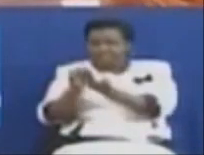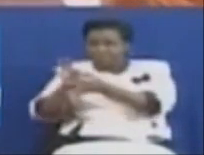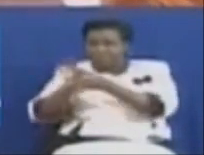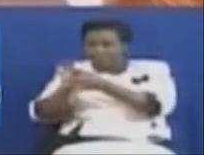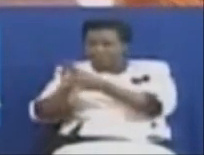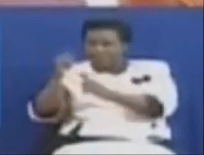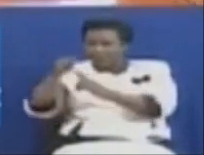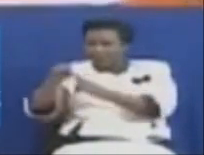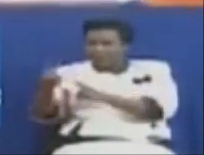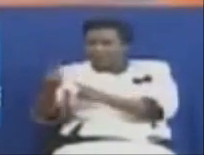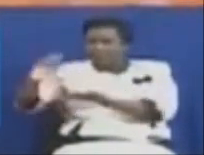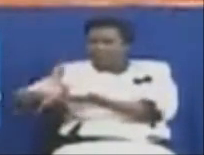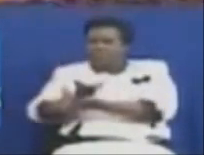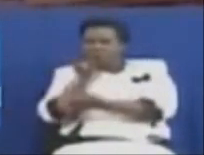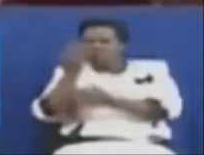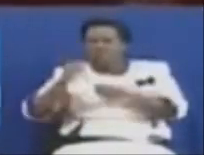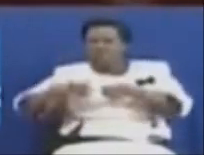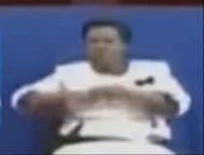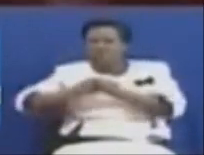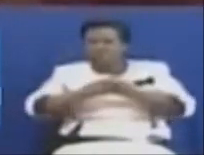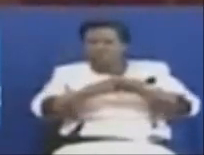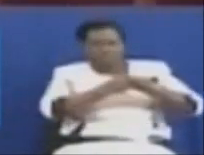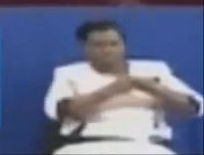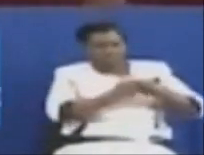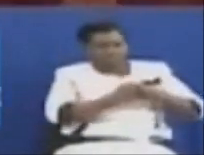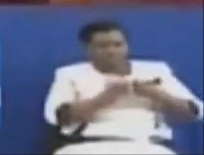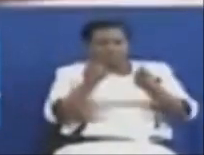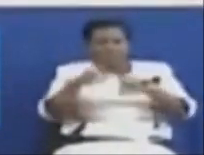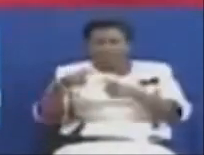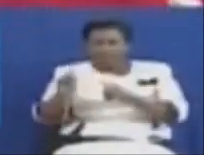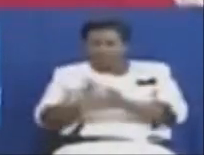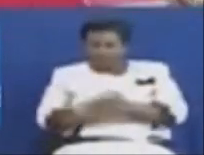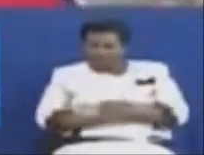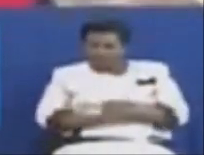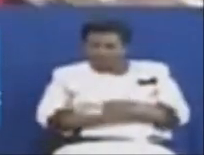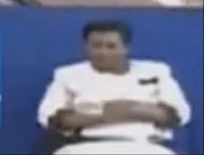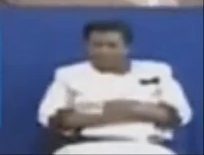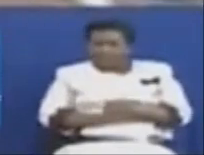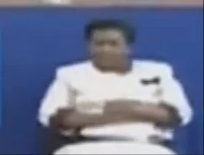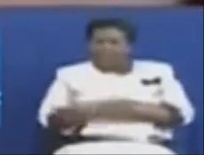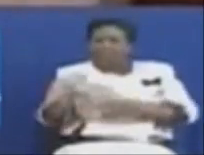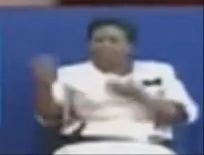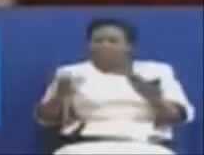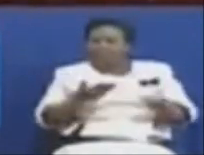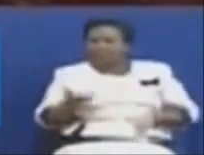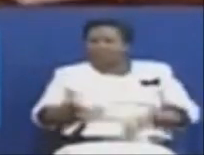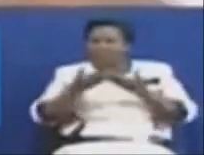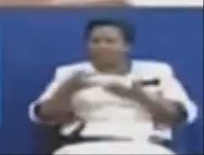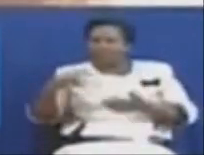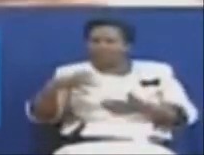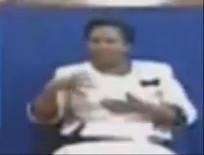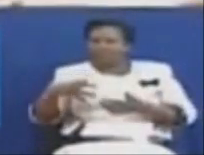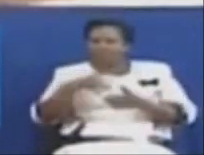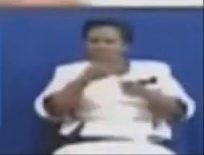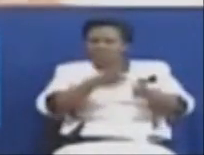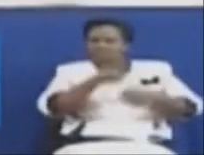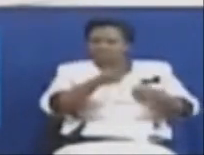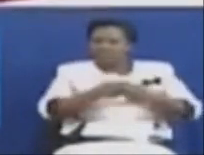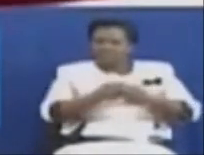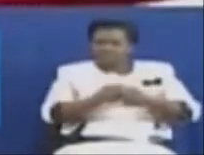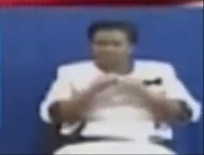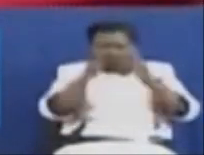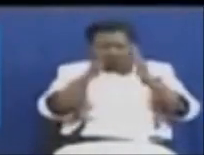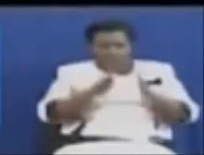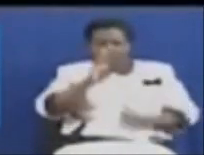katika maeneo mbalimbali katika halmashauri zetu. Na sisi kama serikali tumeiona hilo, tunaendelea kuwajengea uwezo wa maafisa ustawi jamii wetu